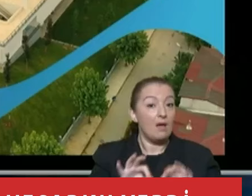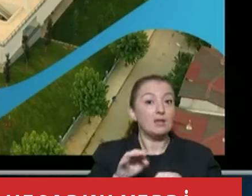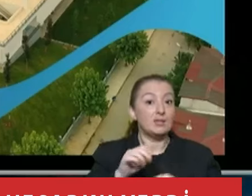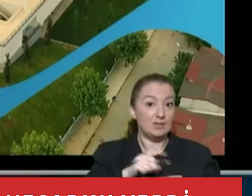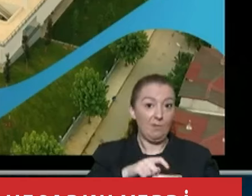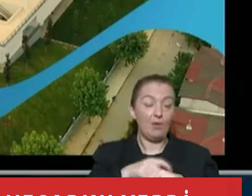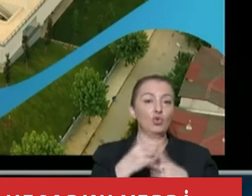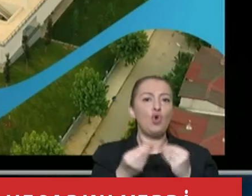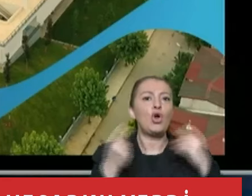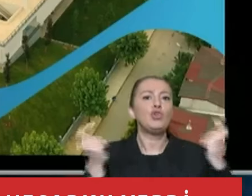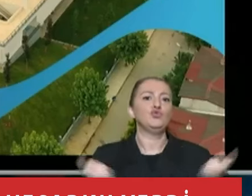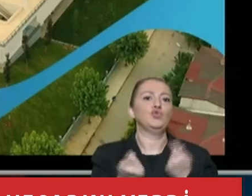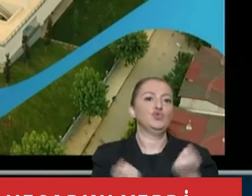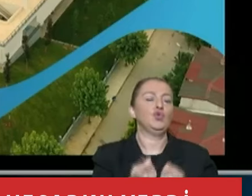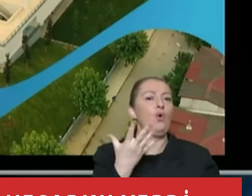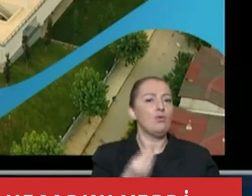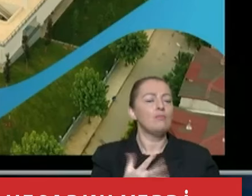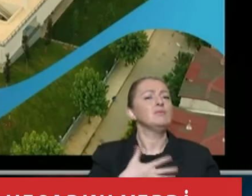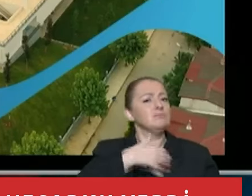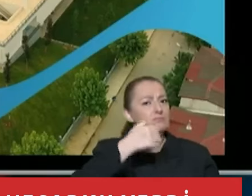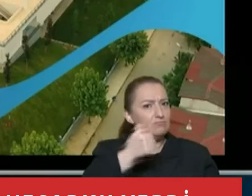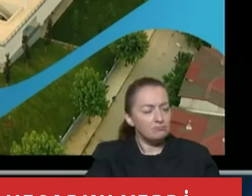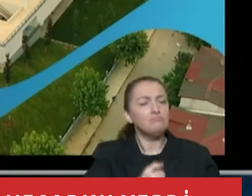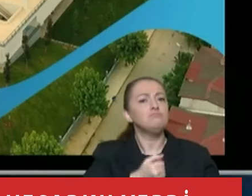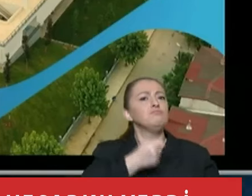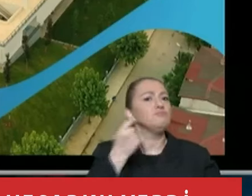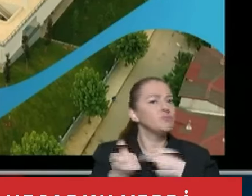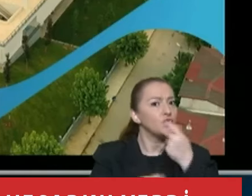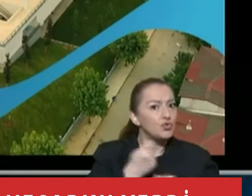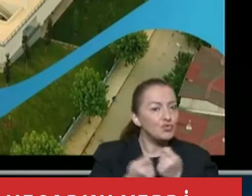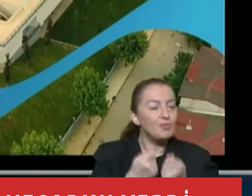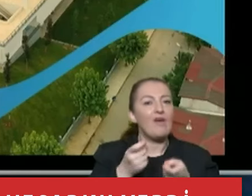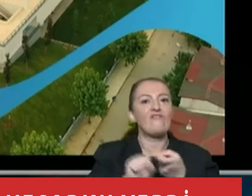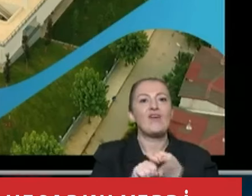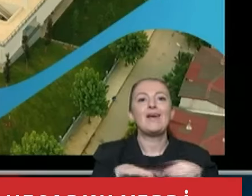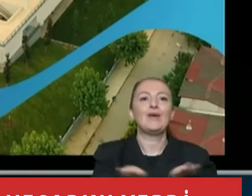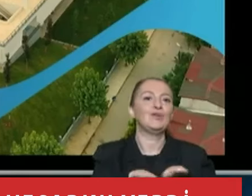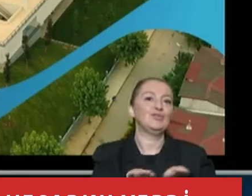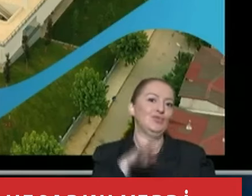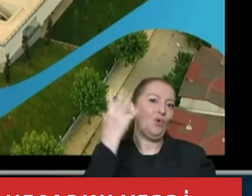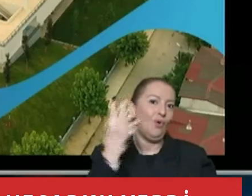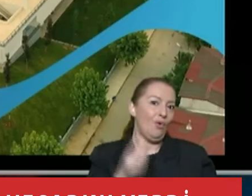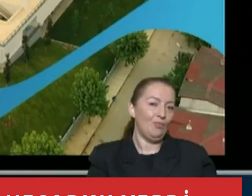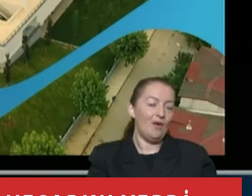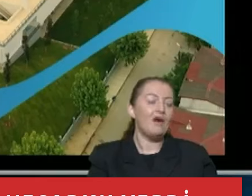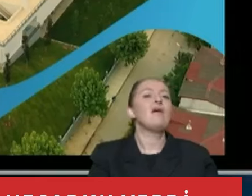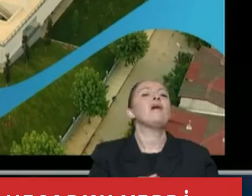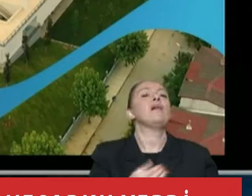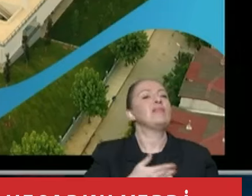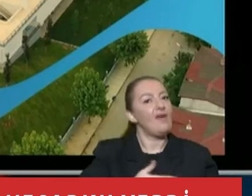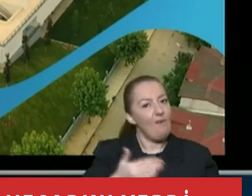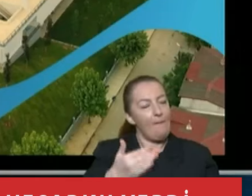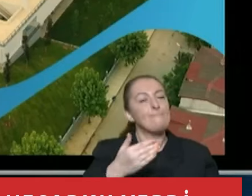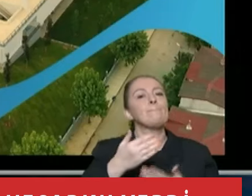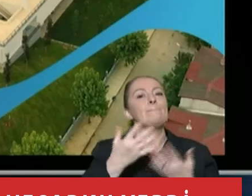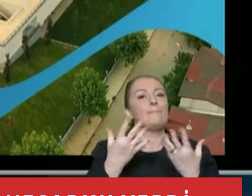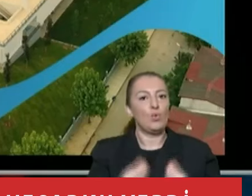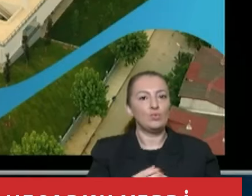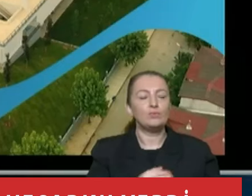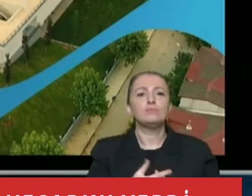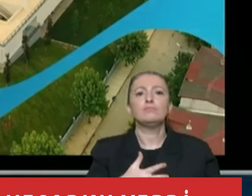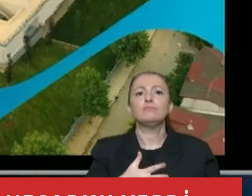çok çalışkan olmaya Gayretli olmaya ve de adaletli olmaya devam ettik